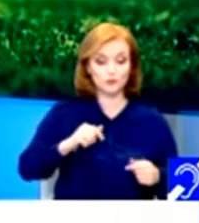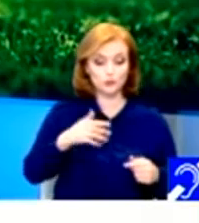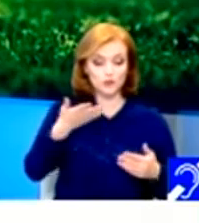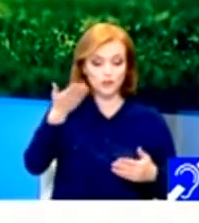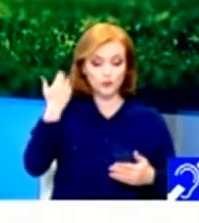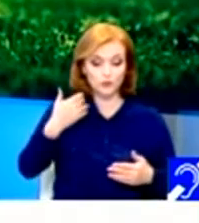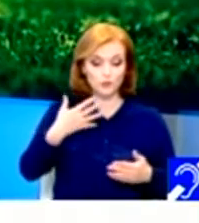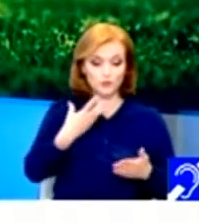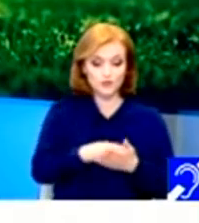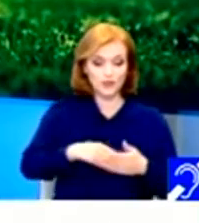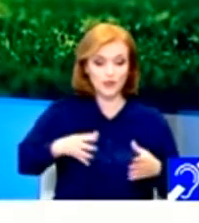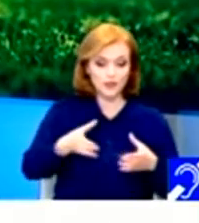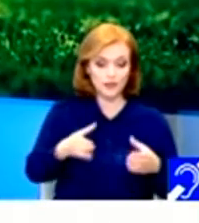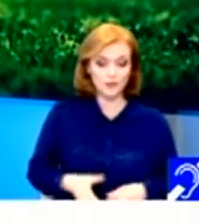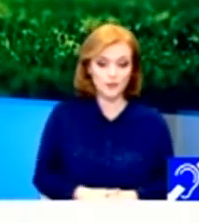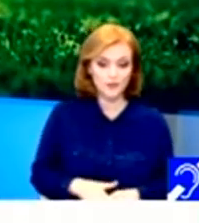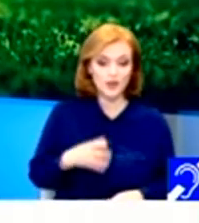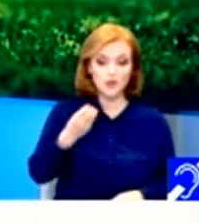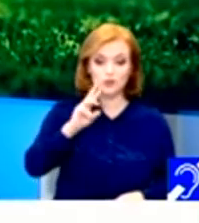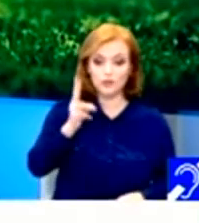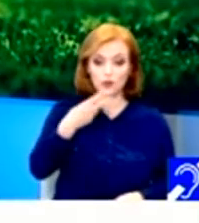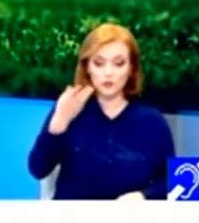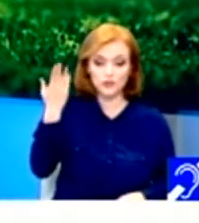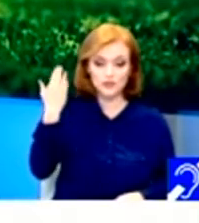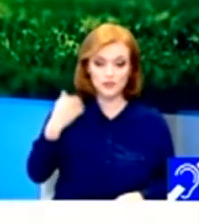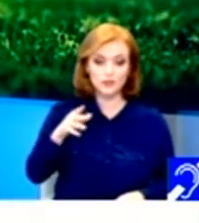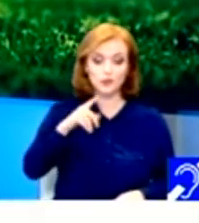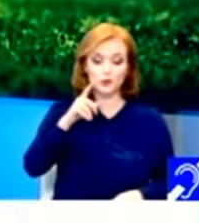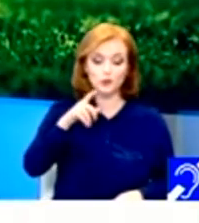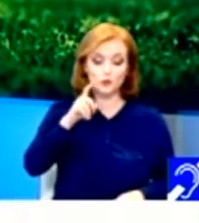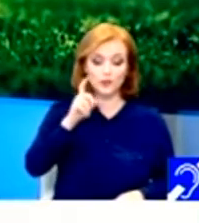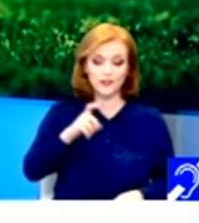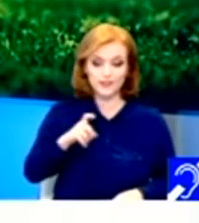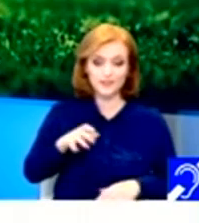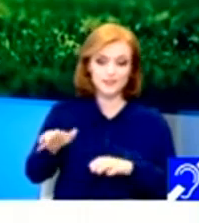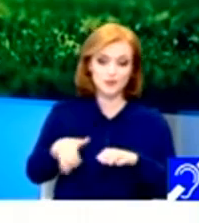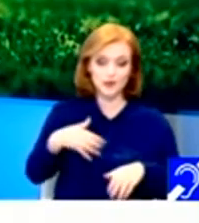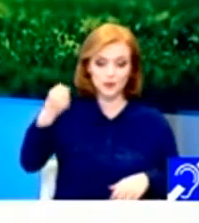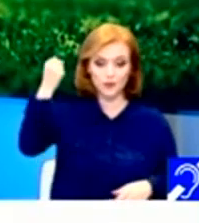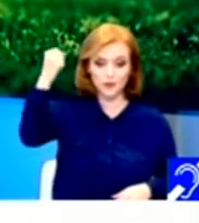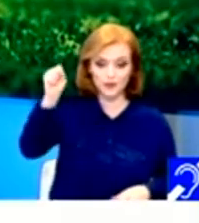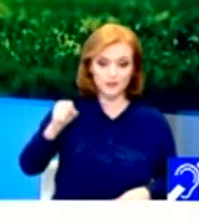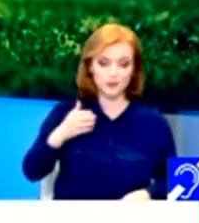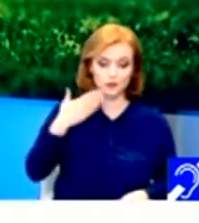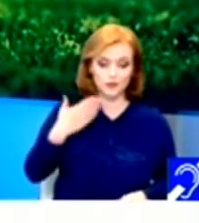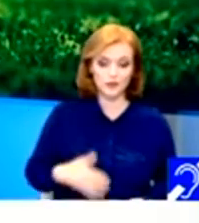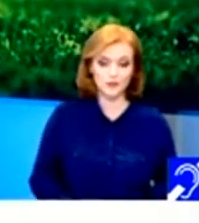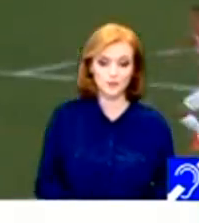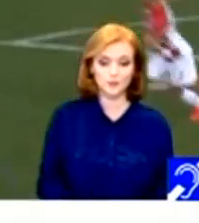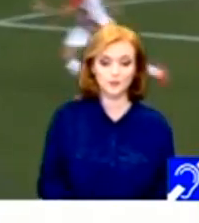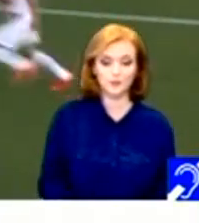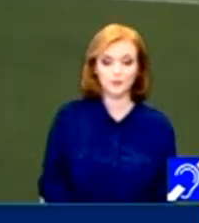Euro 2021. Acum 2 ani, Ucraina a răpit calificarea României la campionatul echipelor sub 19.